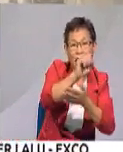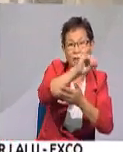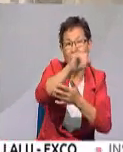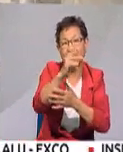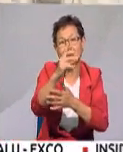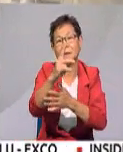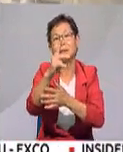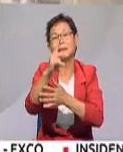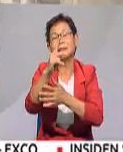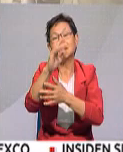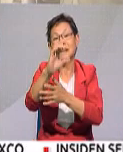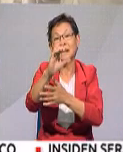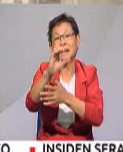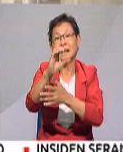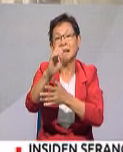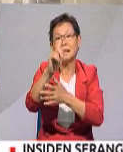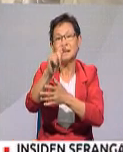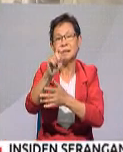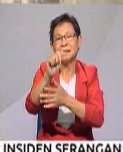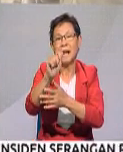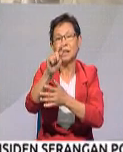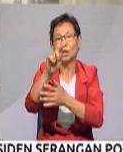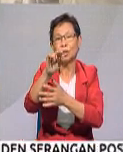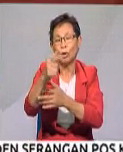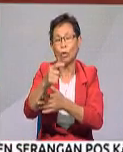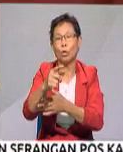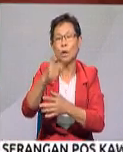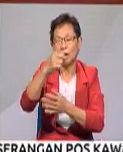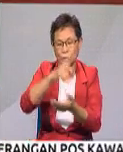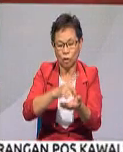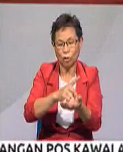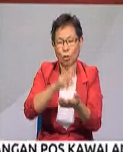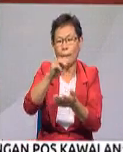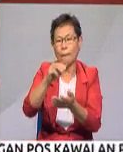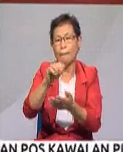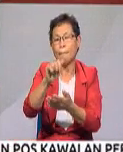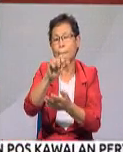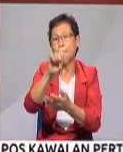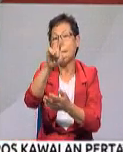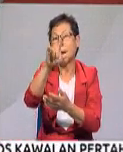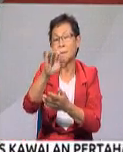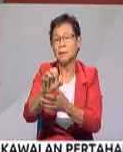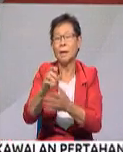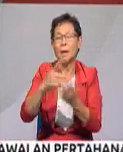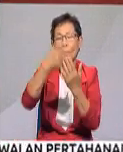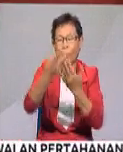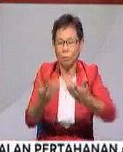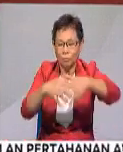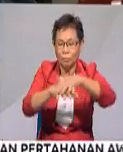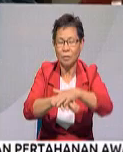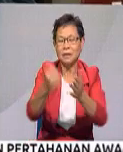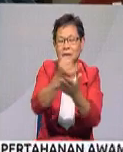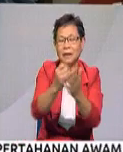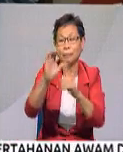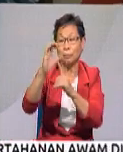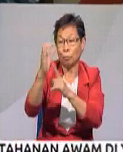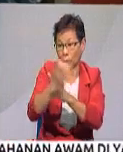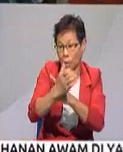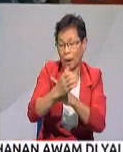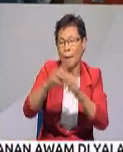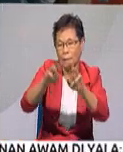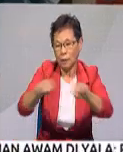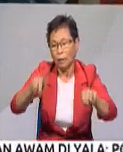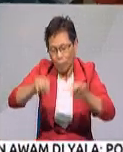Cina SJKC Tah Tong Pontian, Dr. Mazli berkata program integrasi dan seni budaya dalam kalangan pelajar perlu